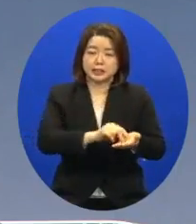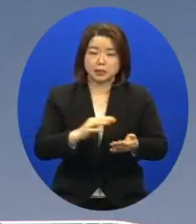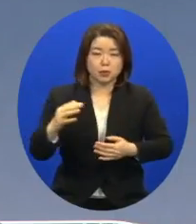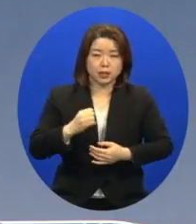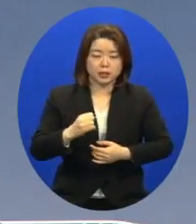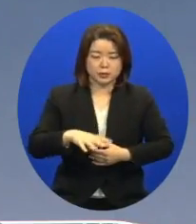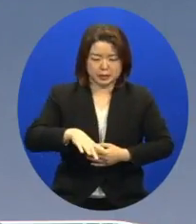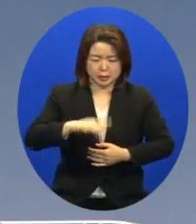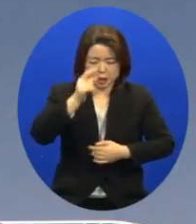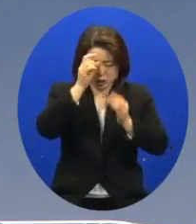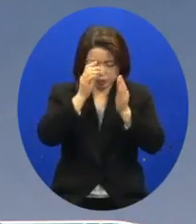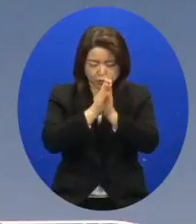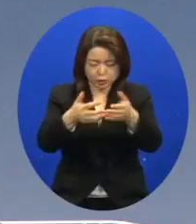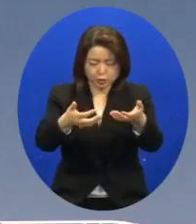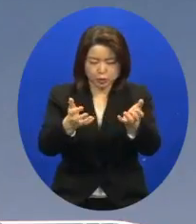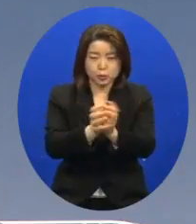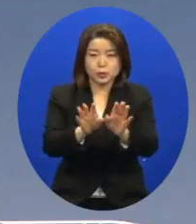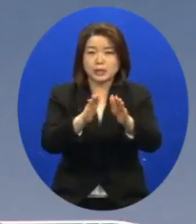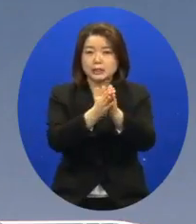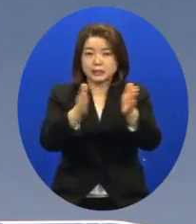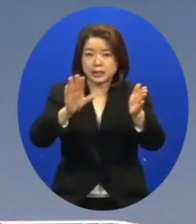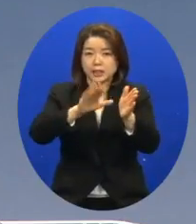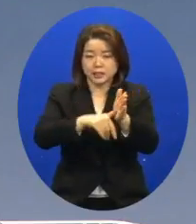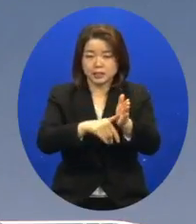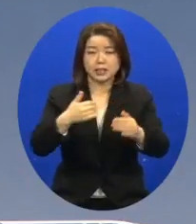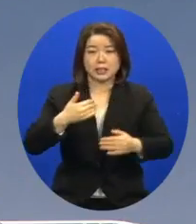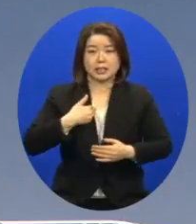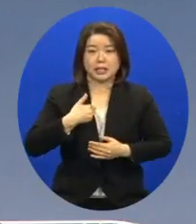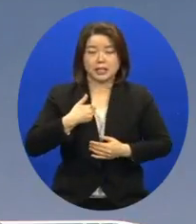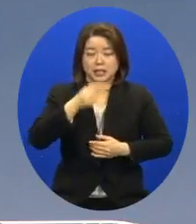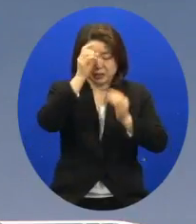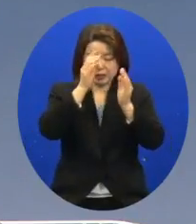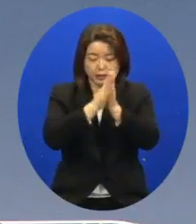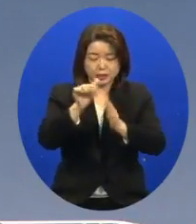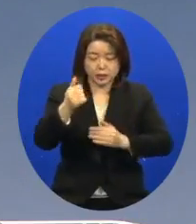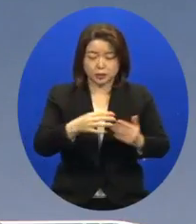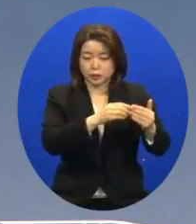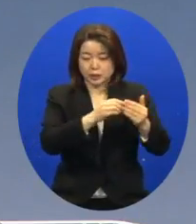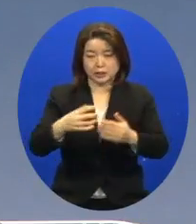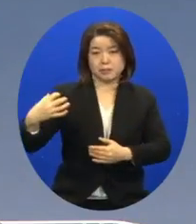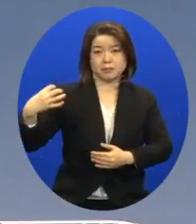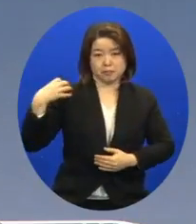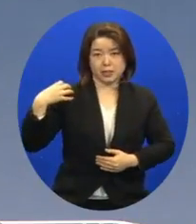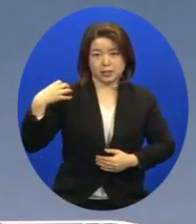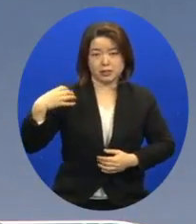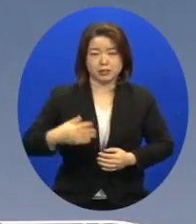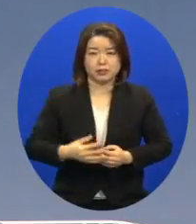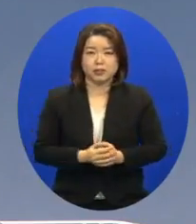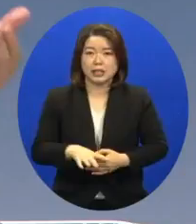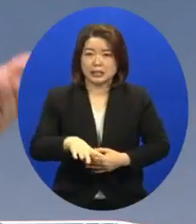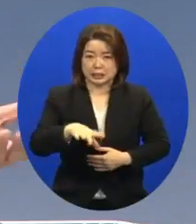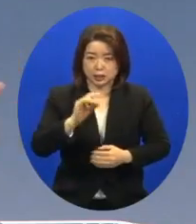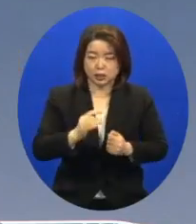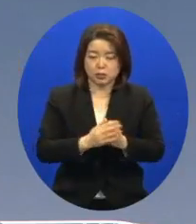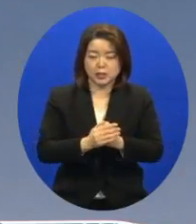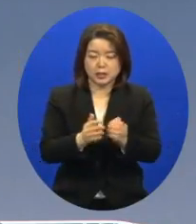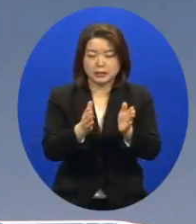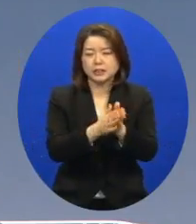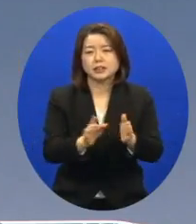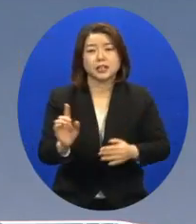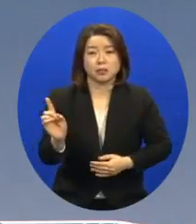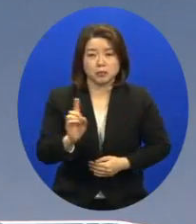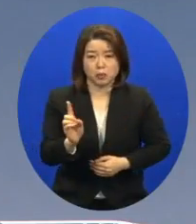가 열렸을 때 제가 그 기도의 를 인도 해야되는 책임을 맡았기 때문에 처음에 이렇게 시작을